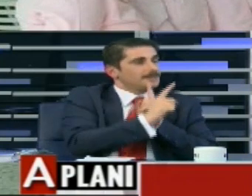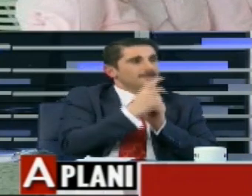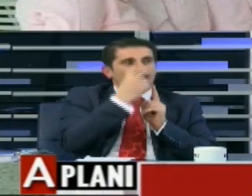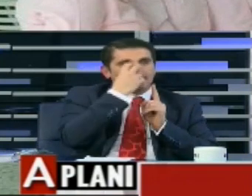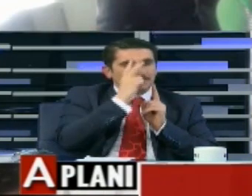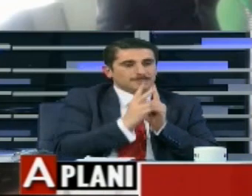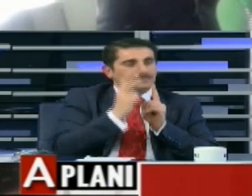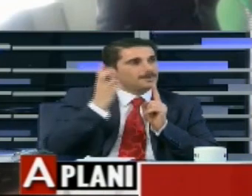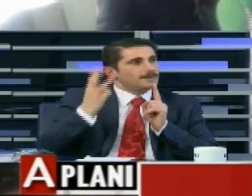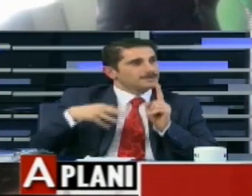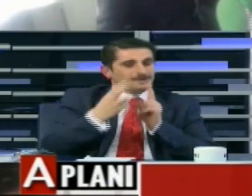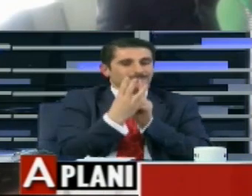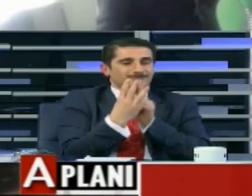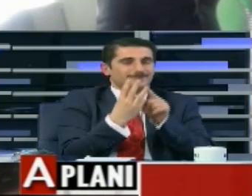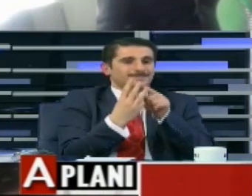olmasın? Çünkü